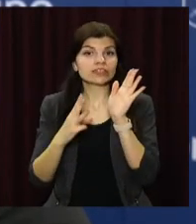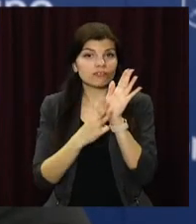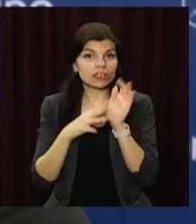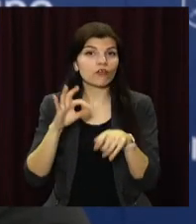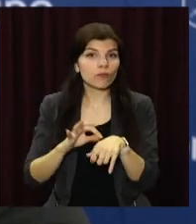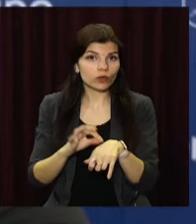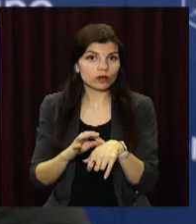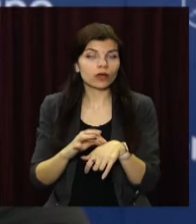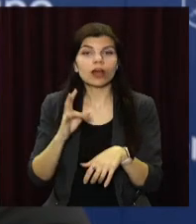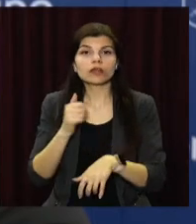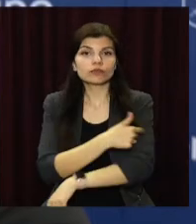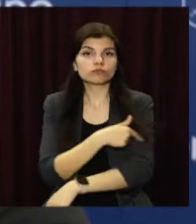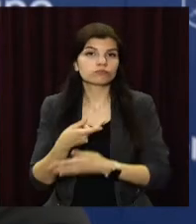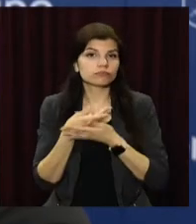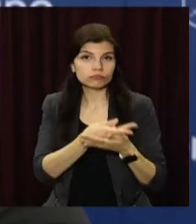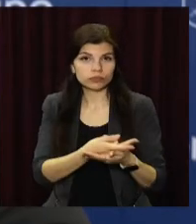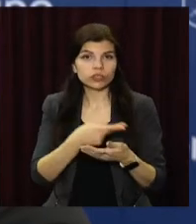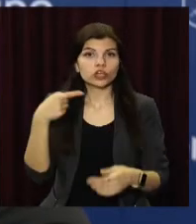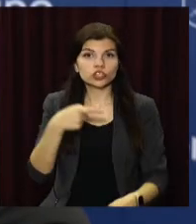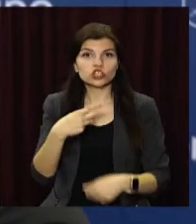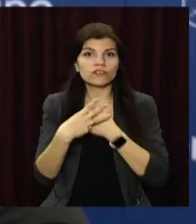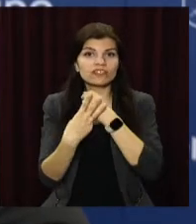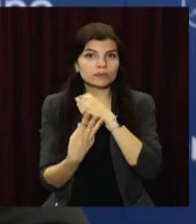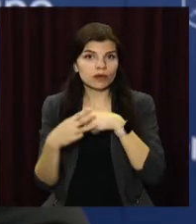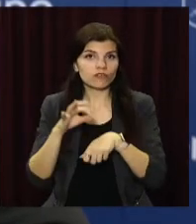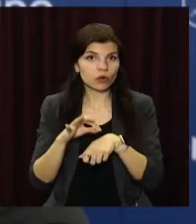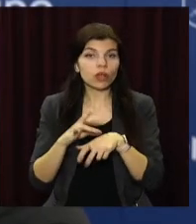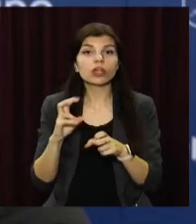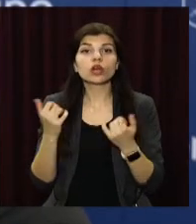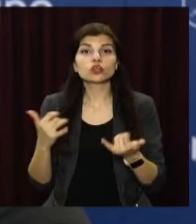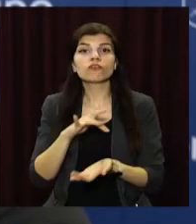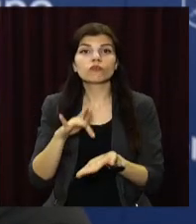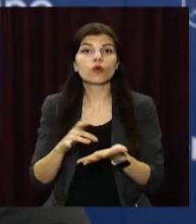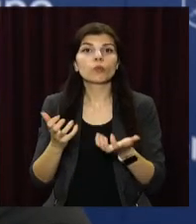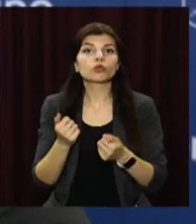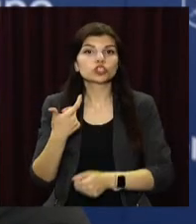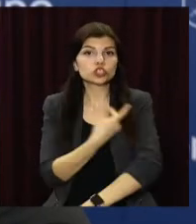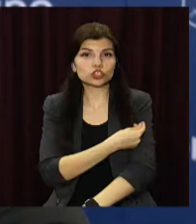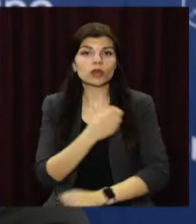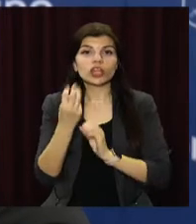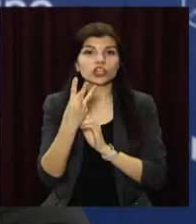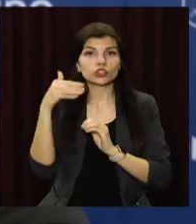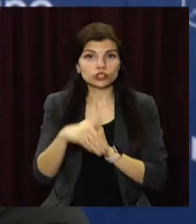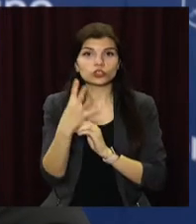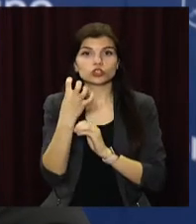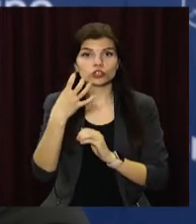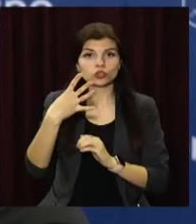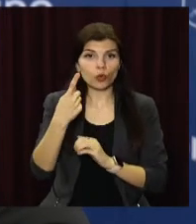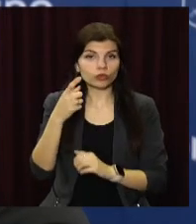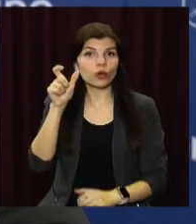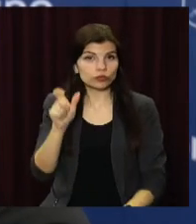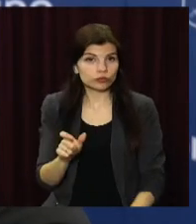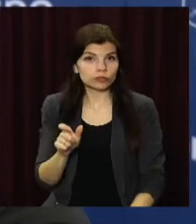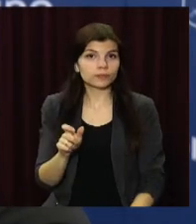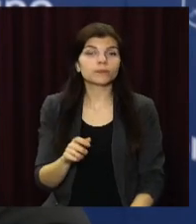5588 хворих. На стаціонарному лікуванні 1018 хворих. На сьогодні в місті отримали щеплення 13 441